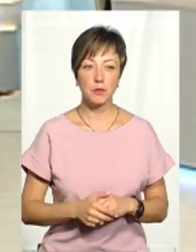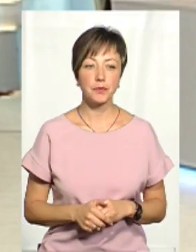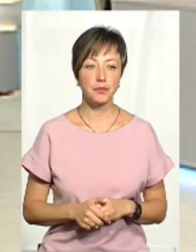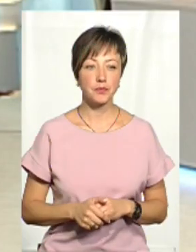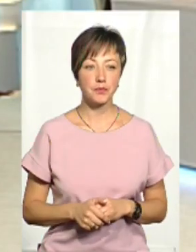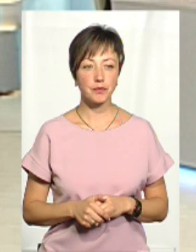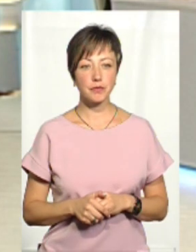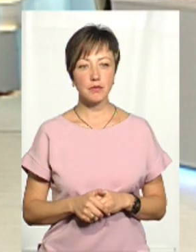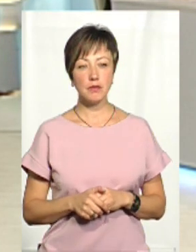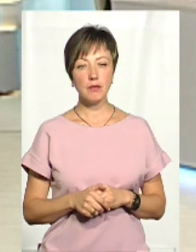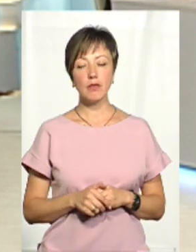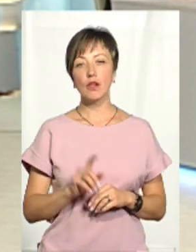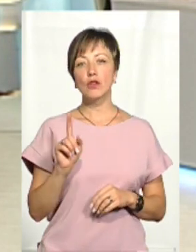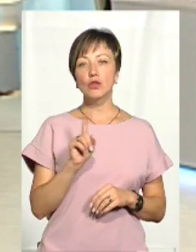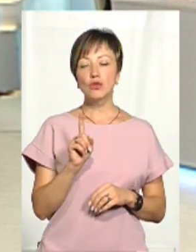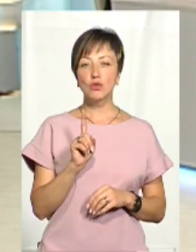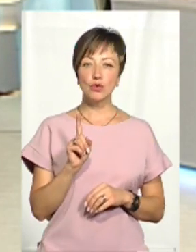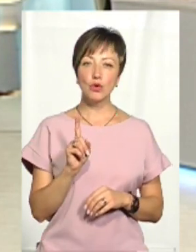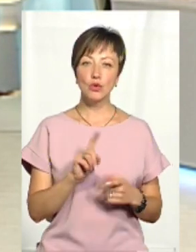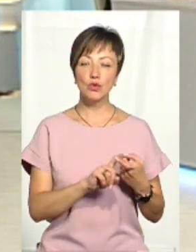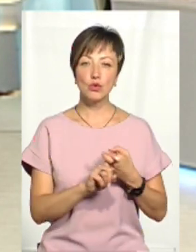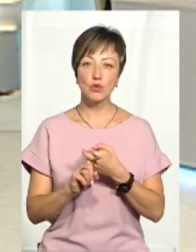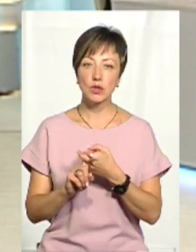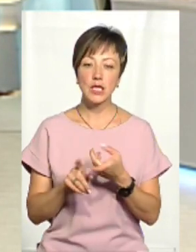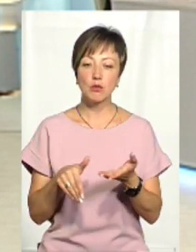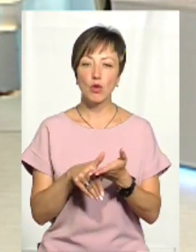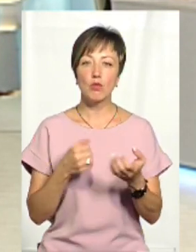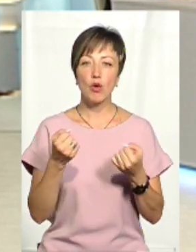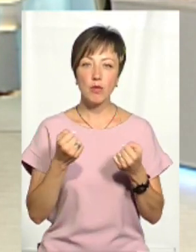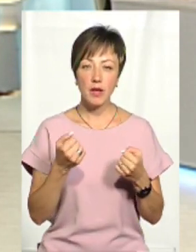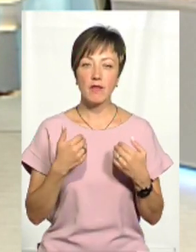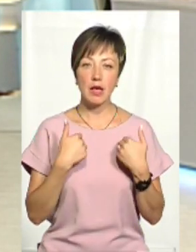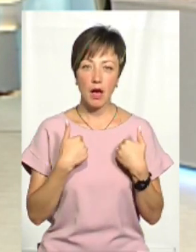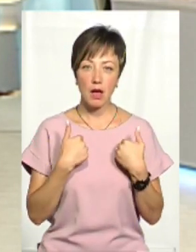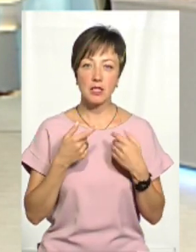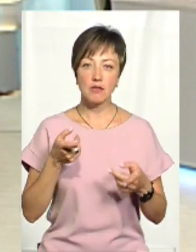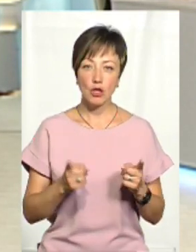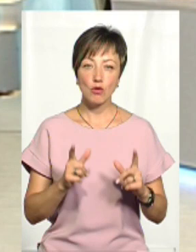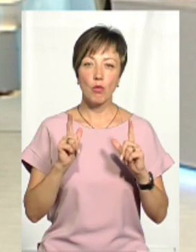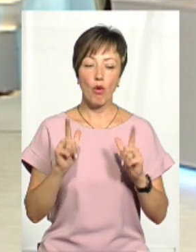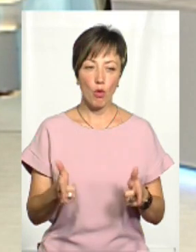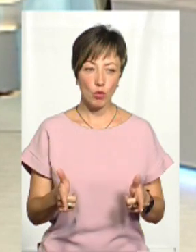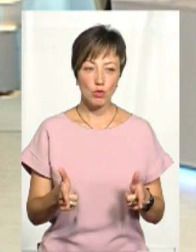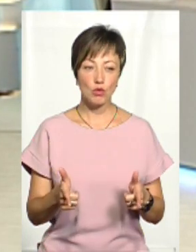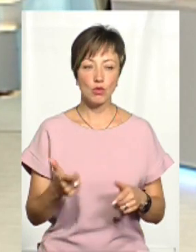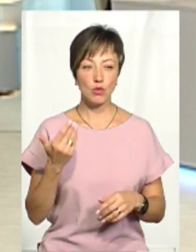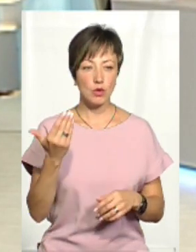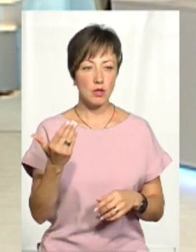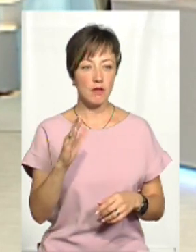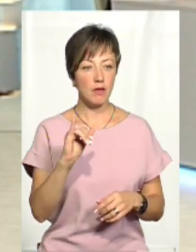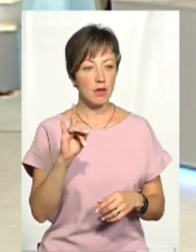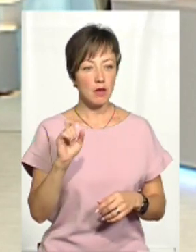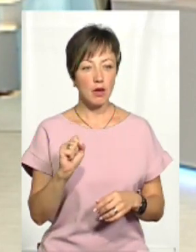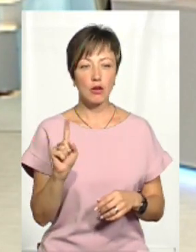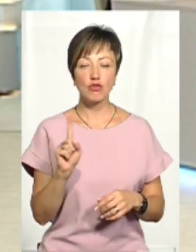виявлення. Значить, що стосується способів боротьби, то я, звичайно, погоджуюсь з пані Вірою,